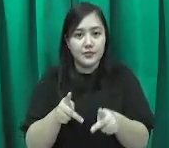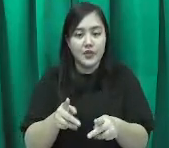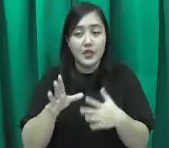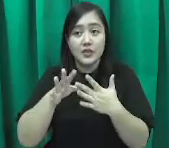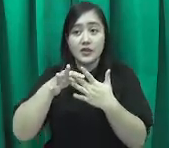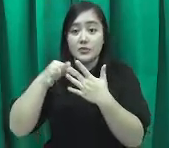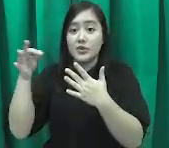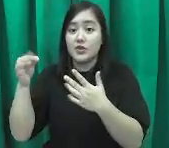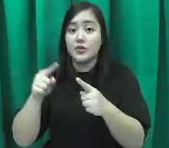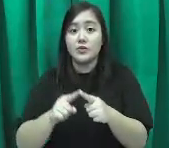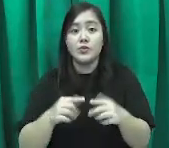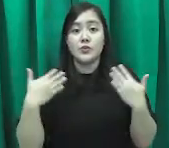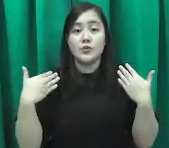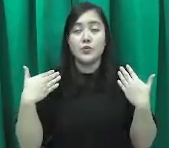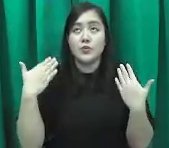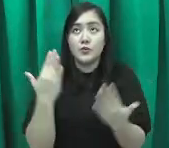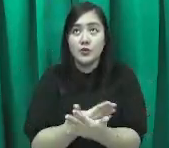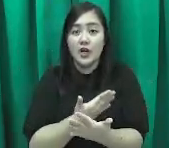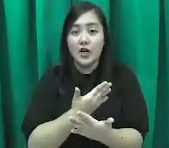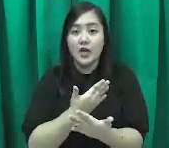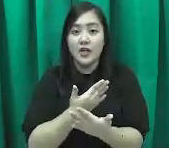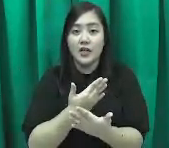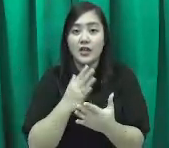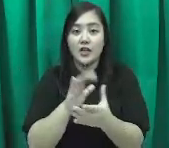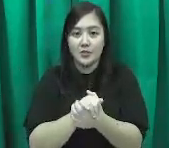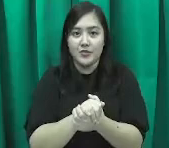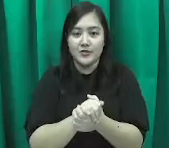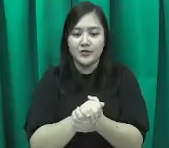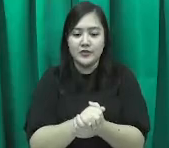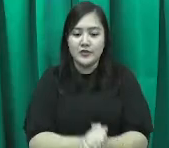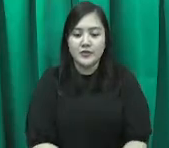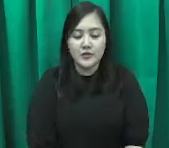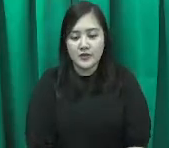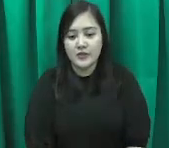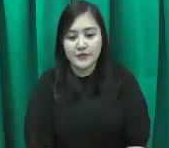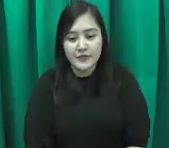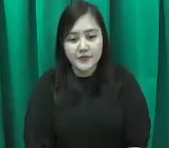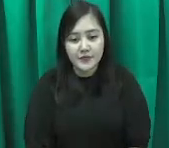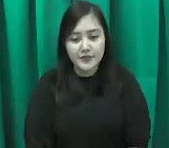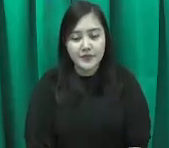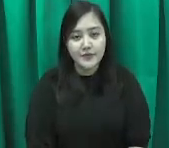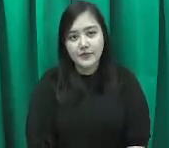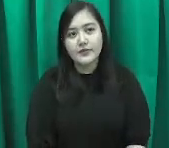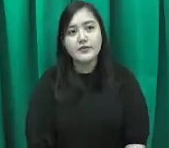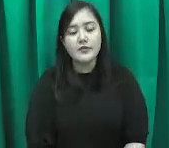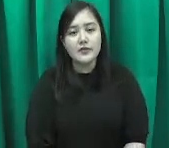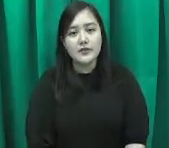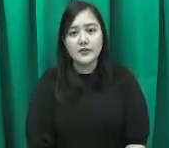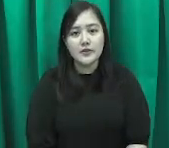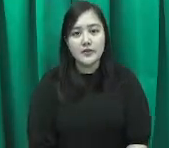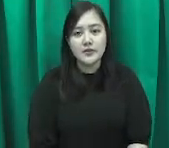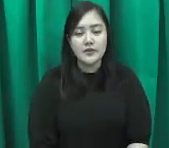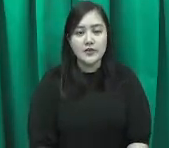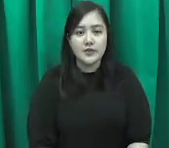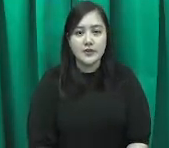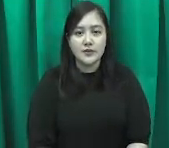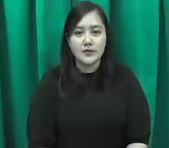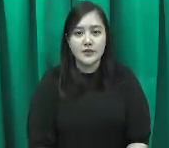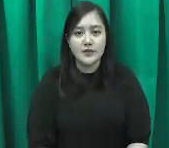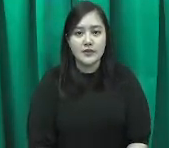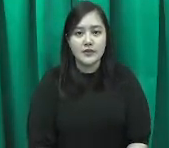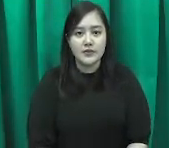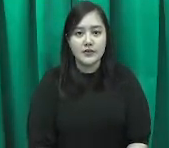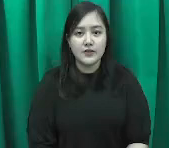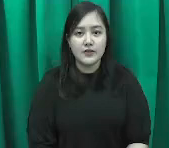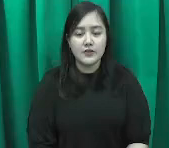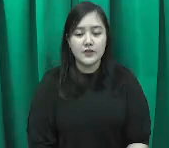Ang kagandahan yan, sa mga young couples, nakita nila yung bad account natin, pinanggalingan, at ngayon, o ano yung current situation na natin